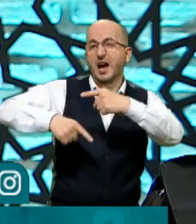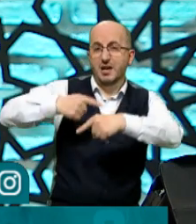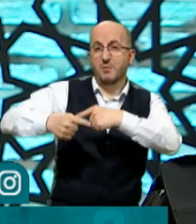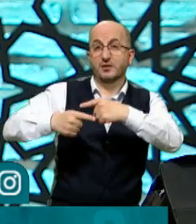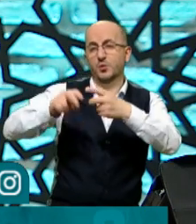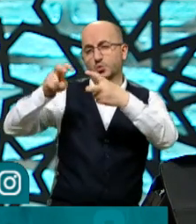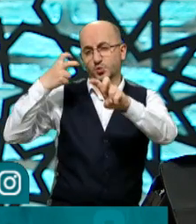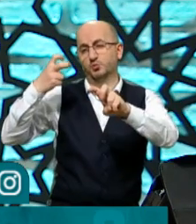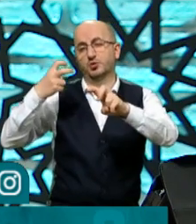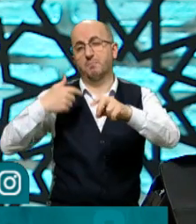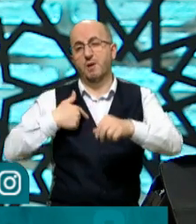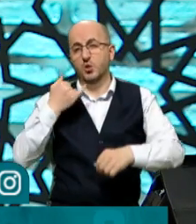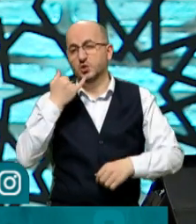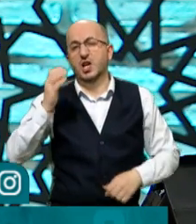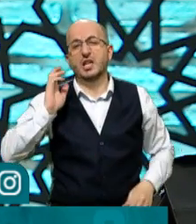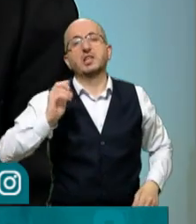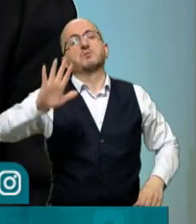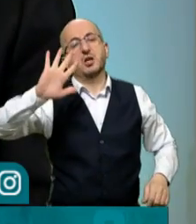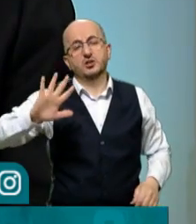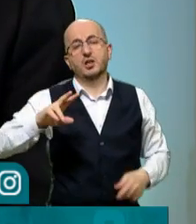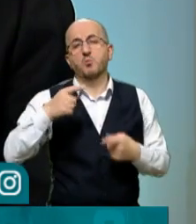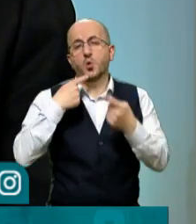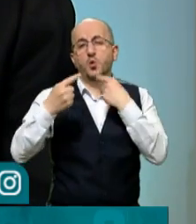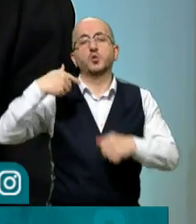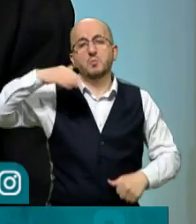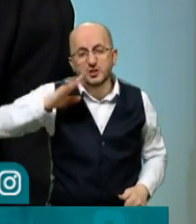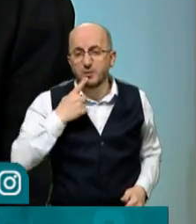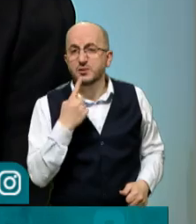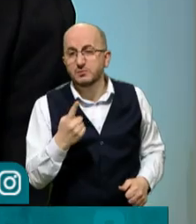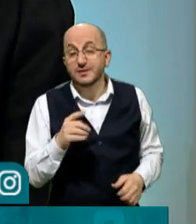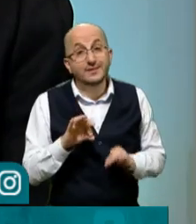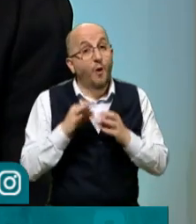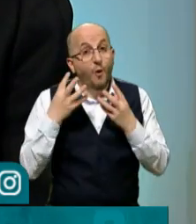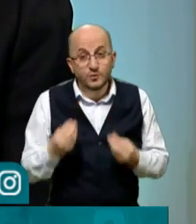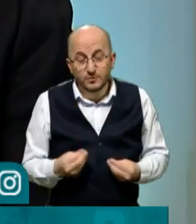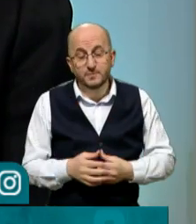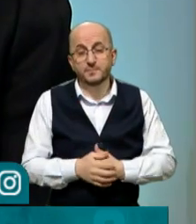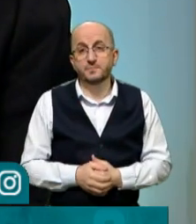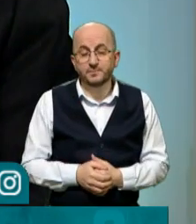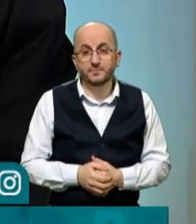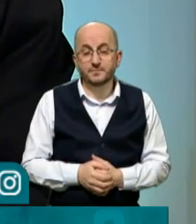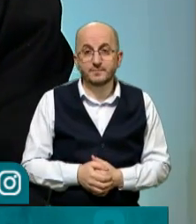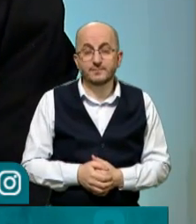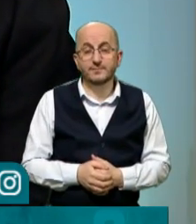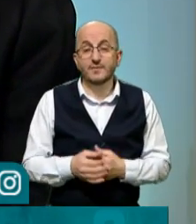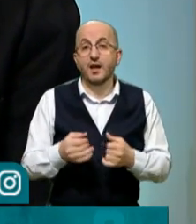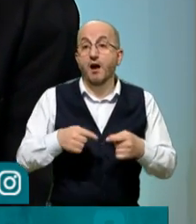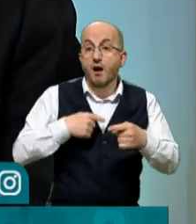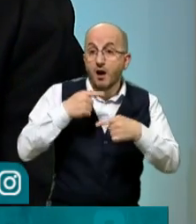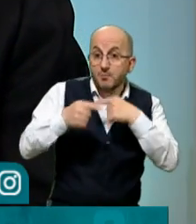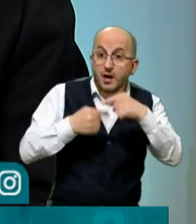akrabasına küsmüş. Ben ona ziyarete gitmeyeceğim, onunla konuşmayacağım demiş. Ne oldu? Sıla-i Rahim